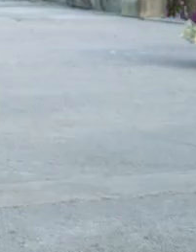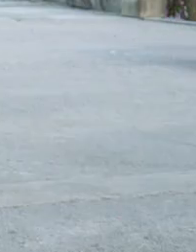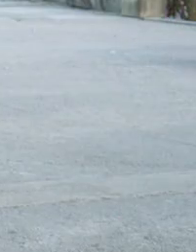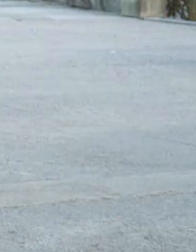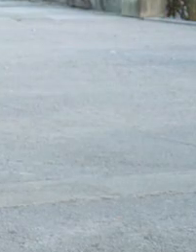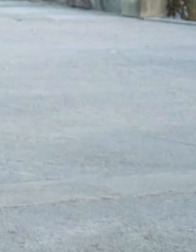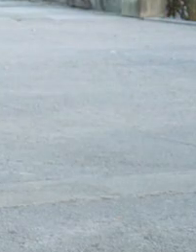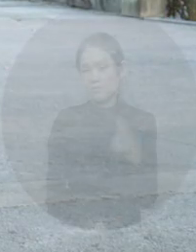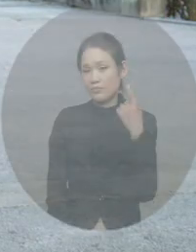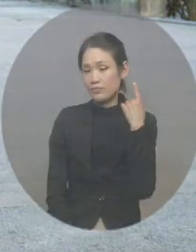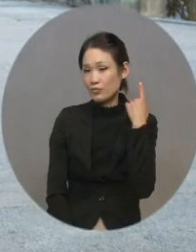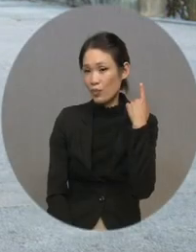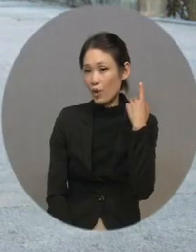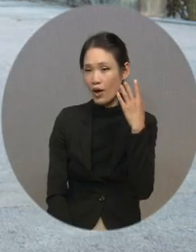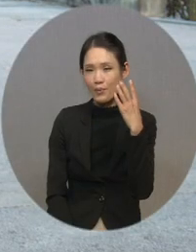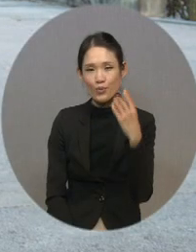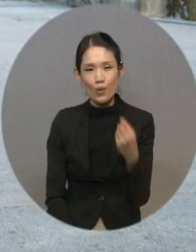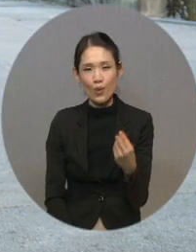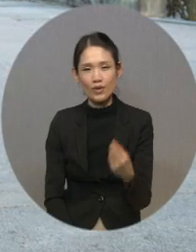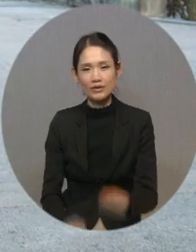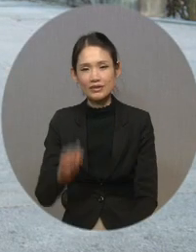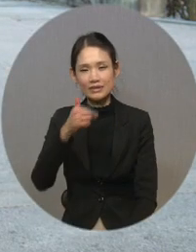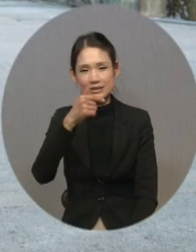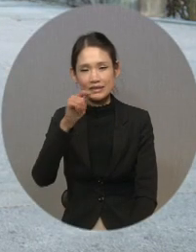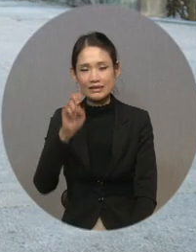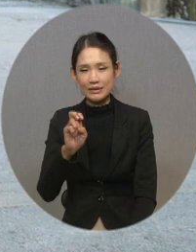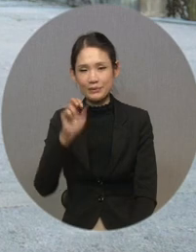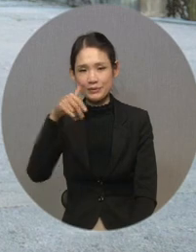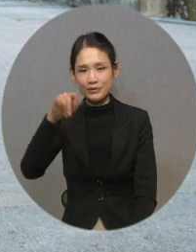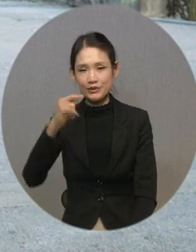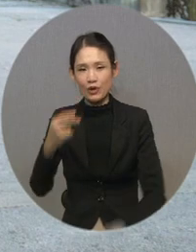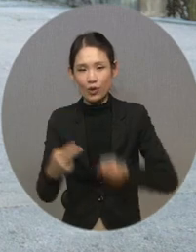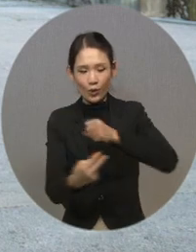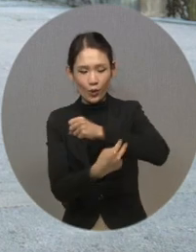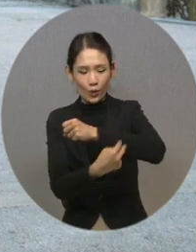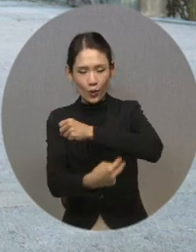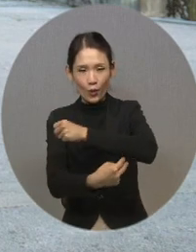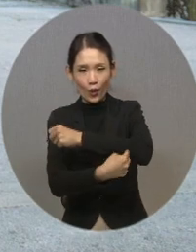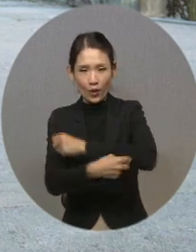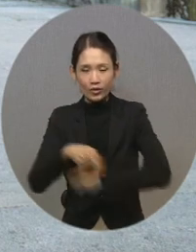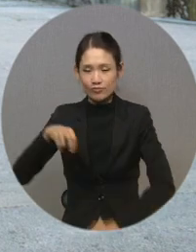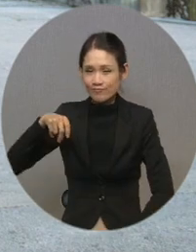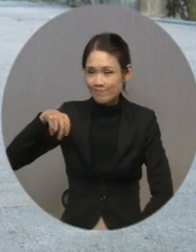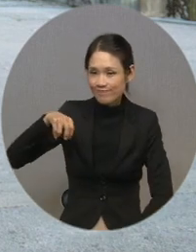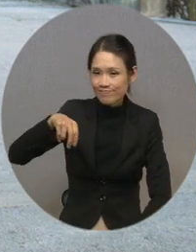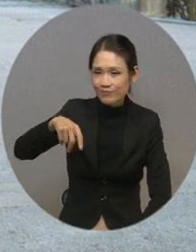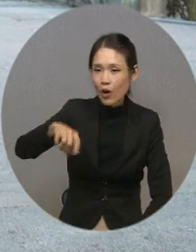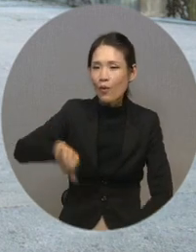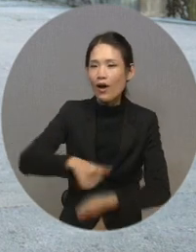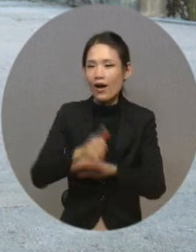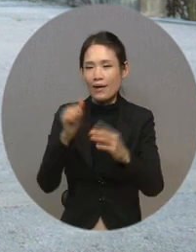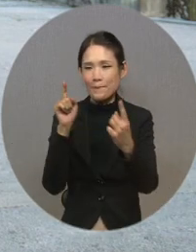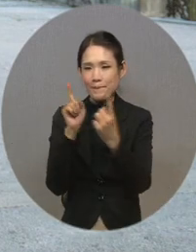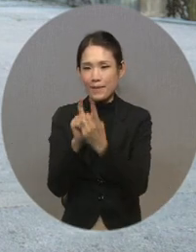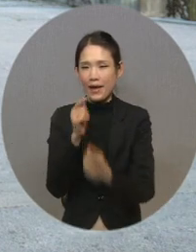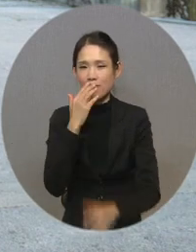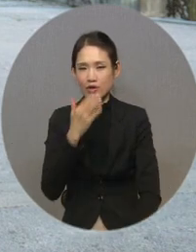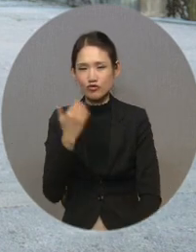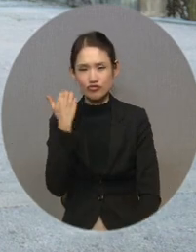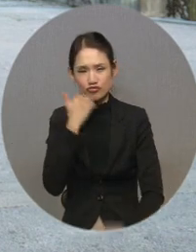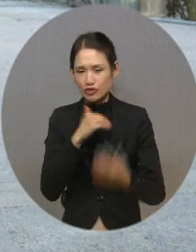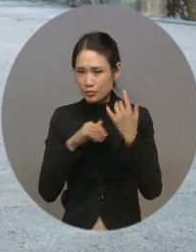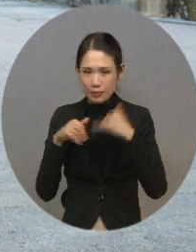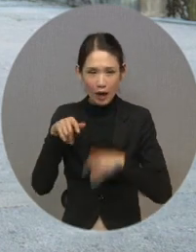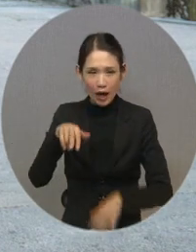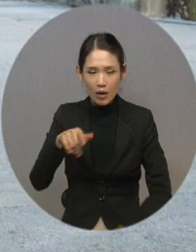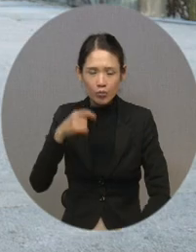그리고 이 뒤에 보이는 금천교를 반드시 건너야만 왕을 만날 수 있었다고 하는데요. 이 금천교는 아무나 건널 수